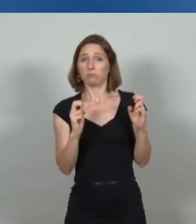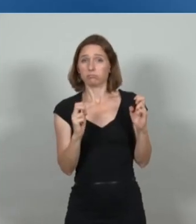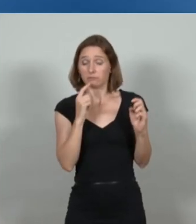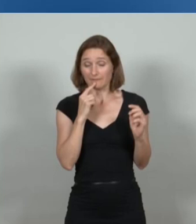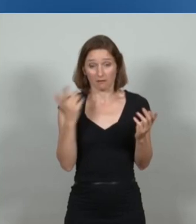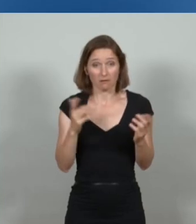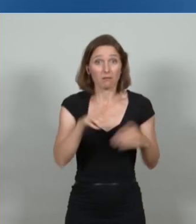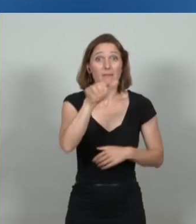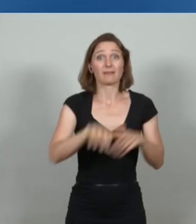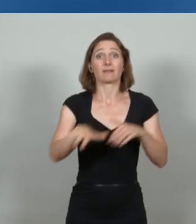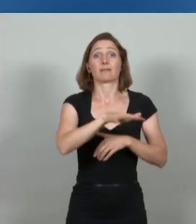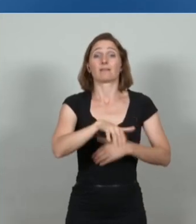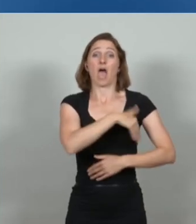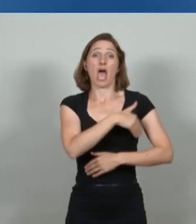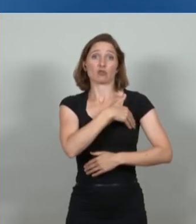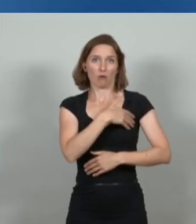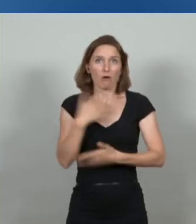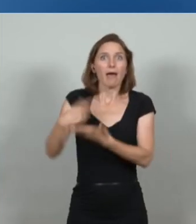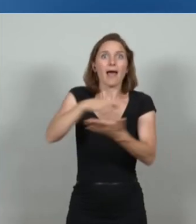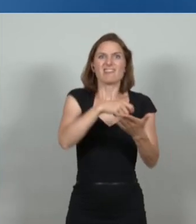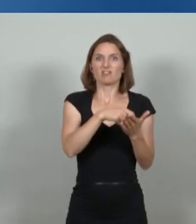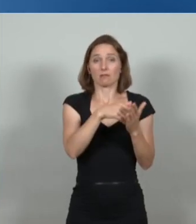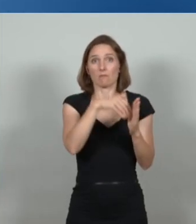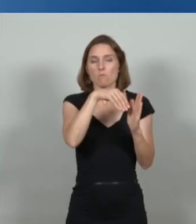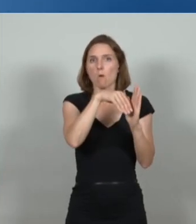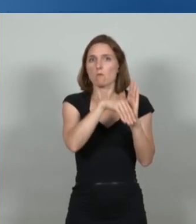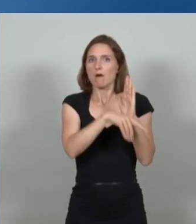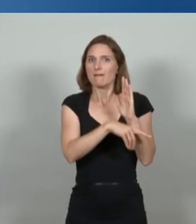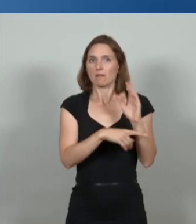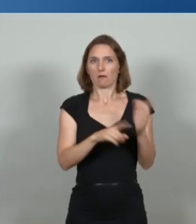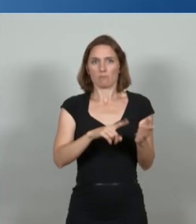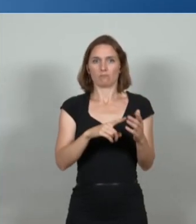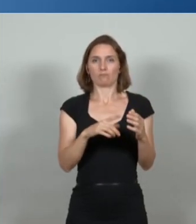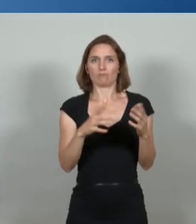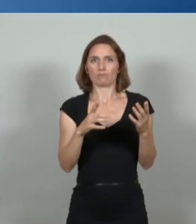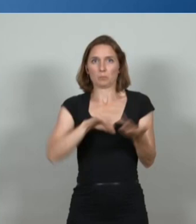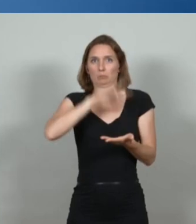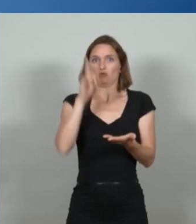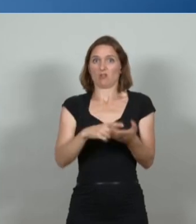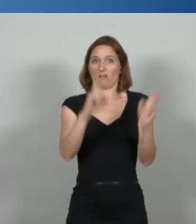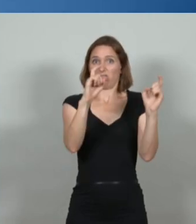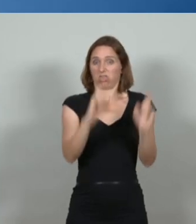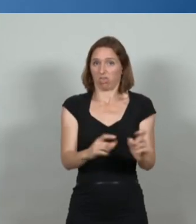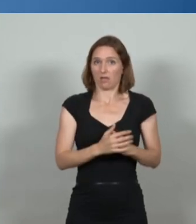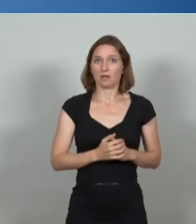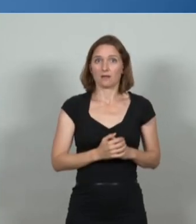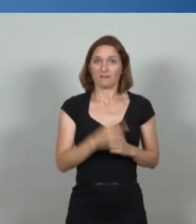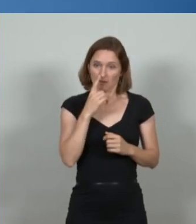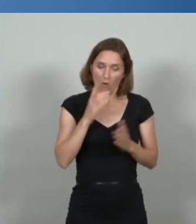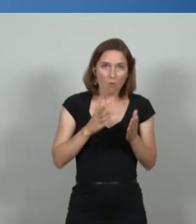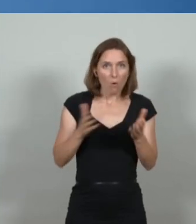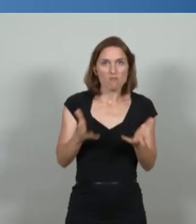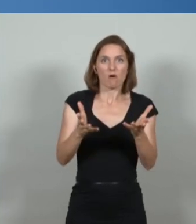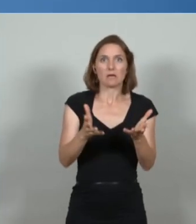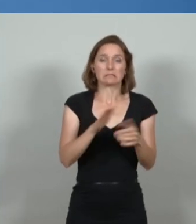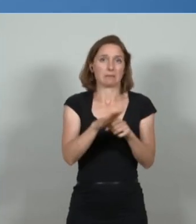contexte l'augmentation annoncée de 1,5% ne nous semble pas assez encourageantes par ailleurs l'absence d'obligation pour la fonction